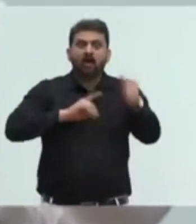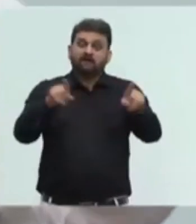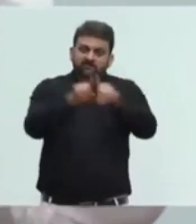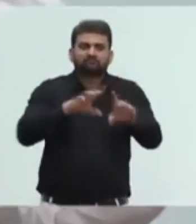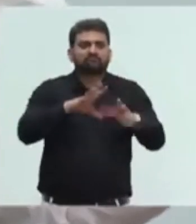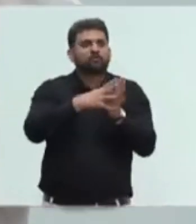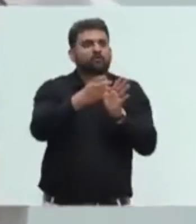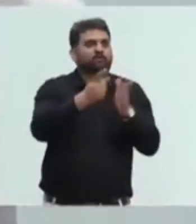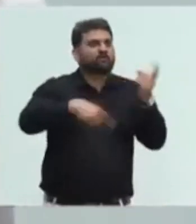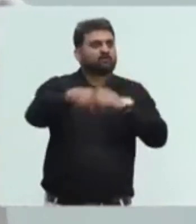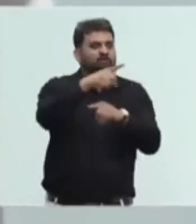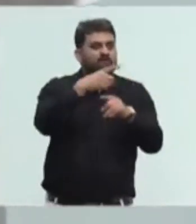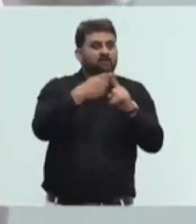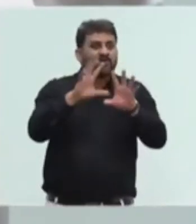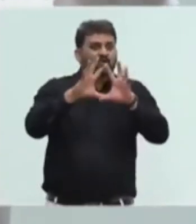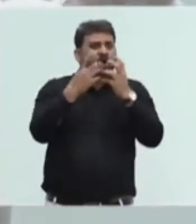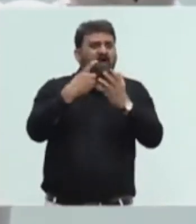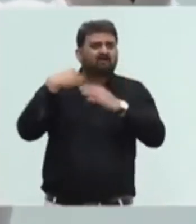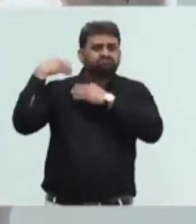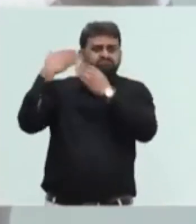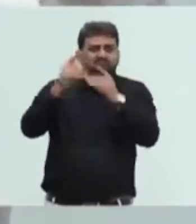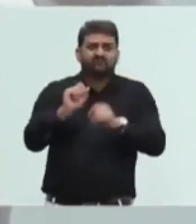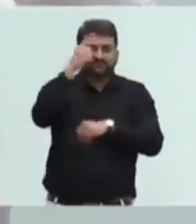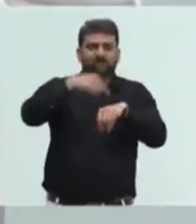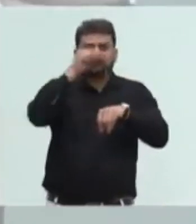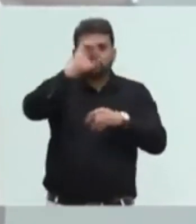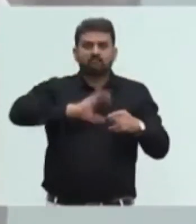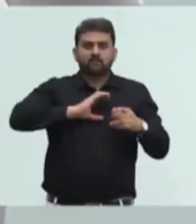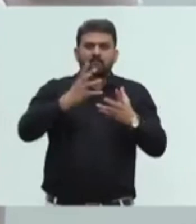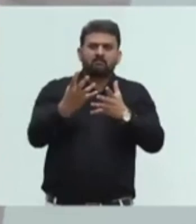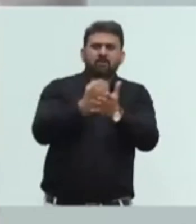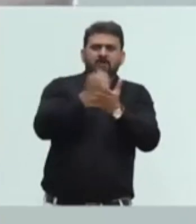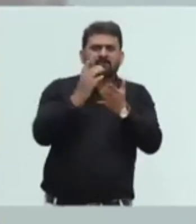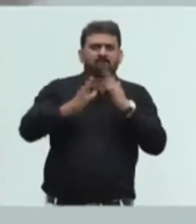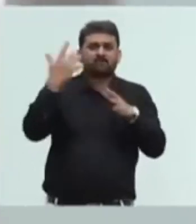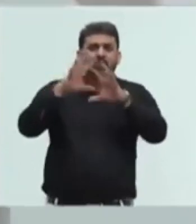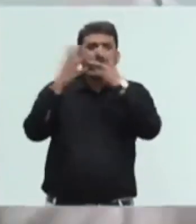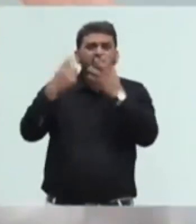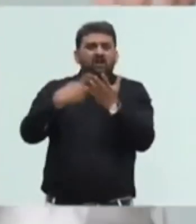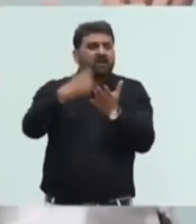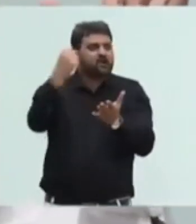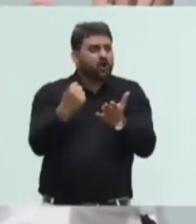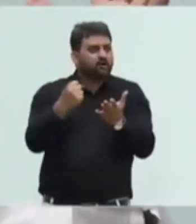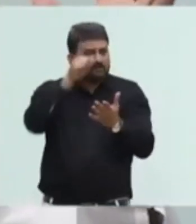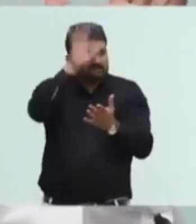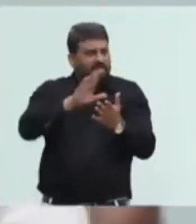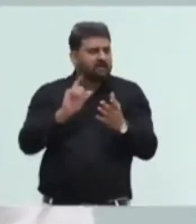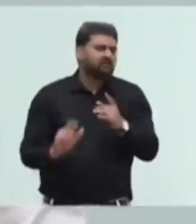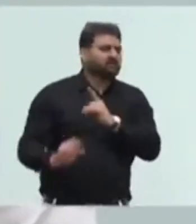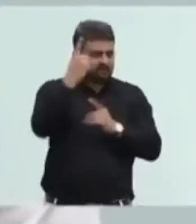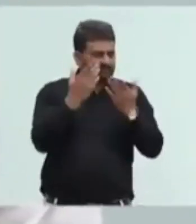के अंदर अब तक के सारे यह है हिंदुस्तान के सारे रिकॉर्ड तोड़ करके आप आए